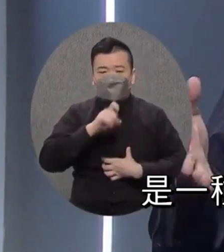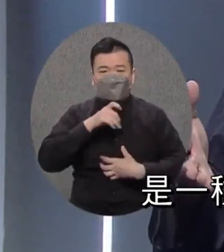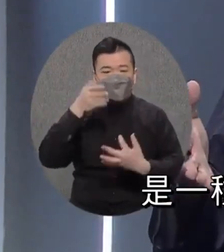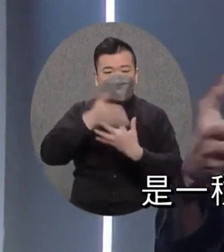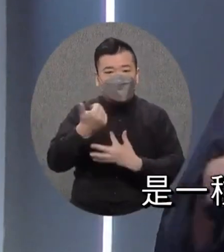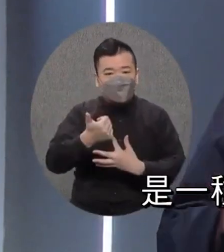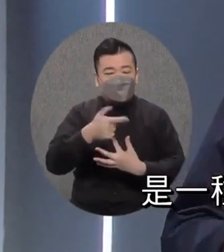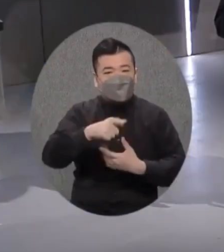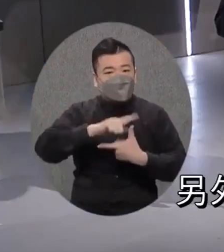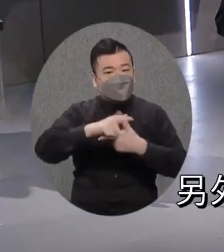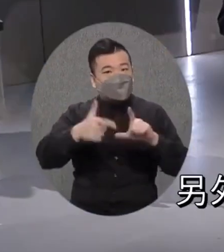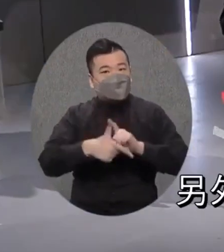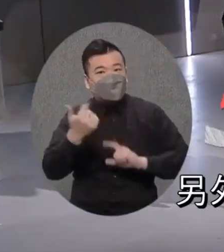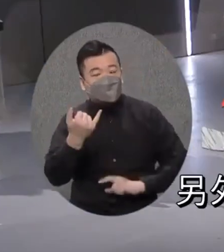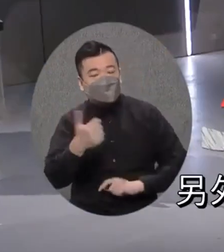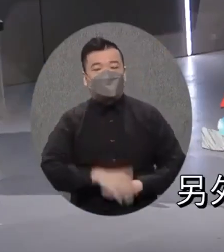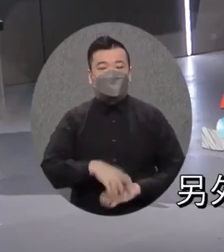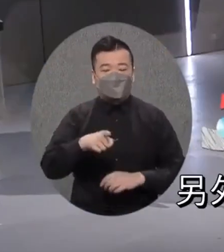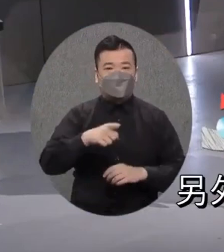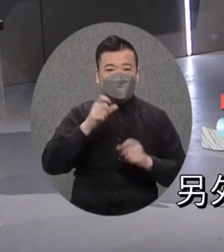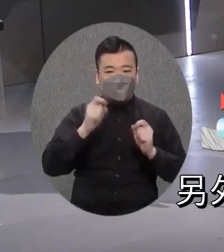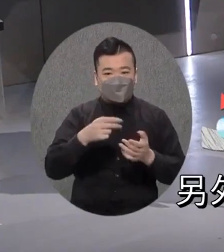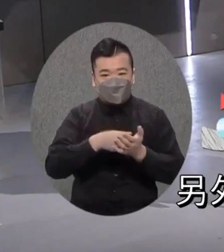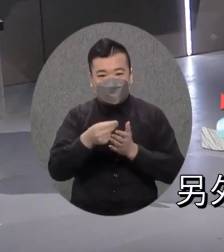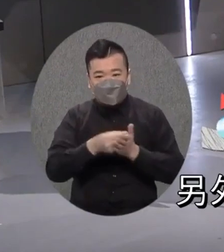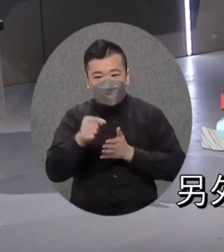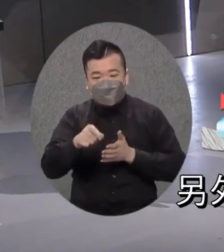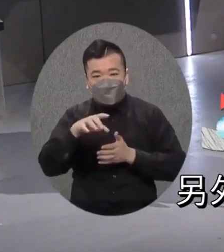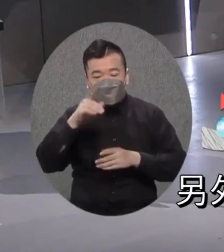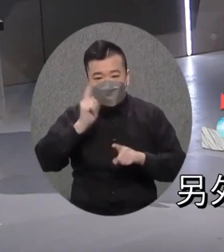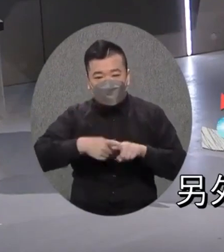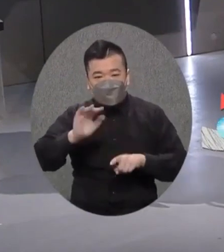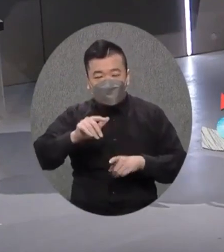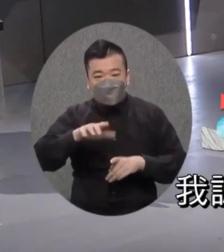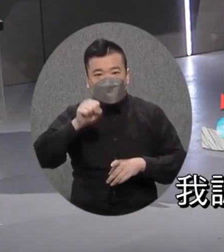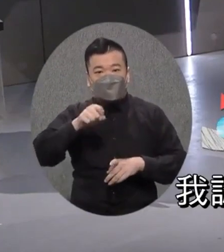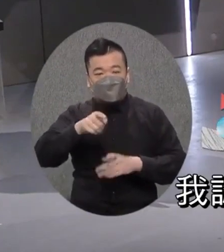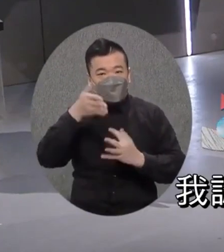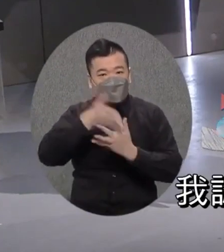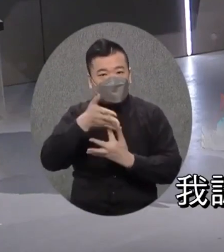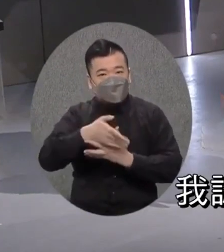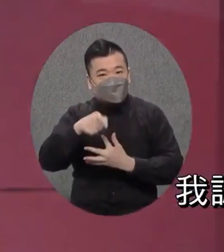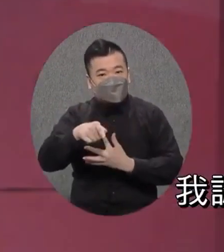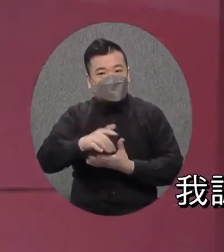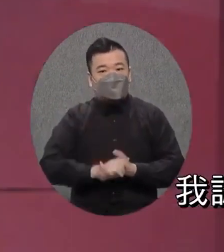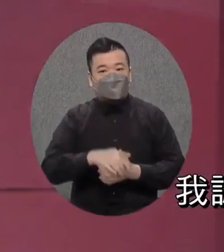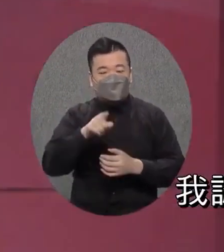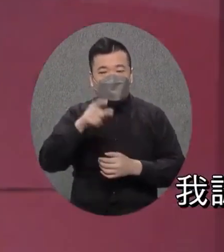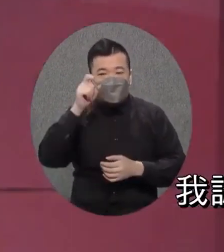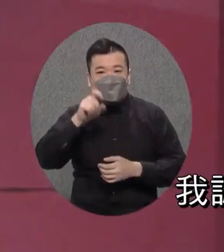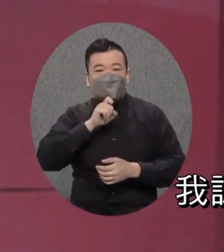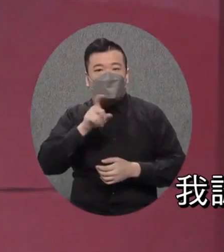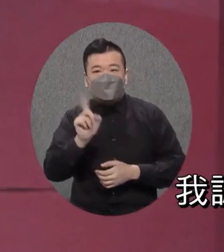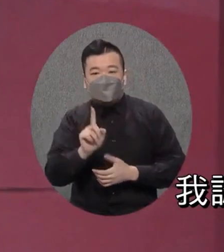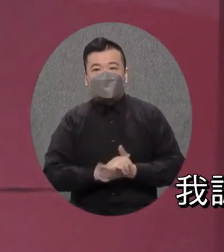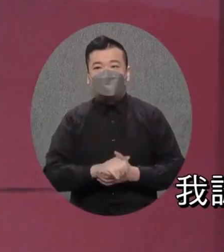社會嘅一種方法。另外就係動畫都係一種可以介入嘅媒介。 我諗版畫有一個特別嘅地方，就係